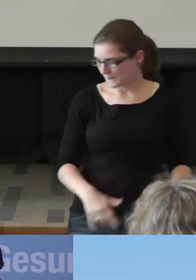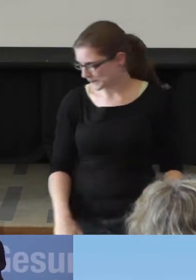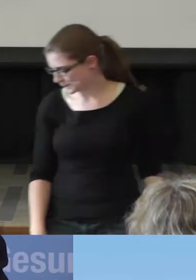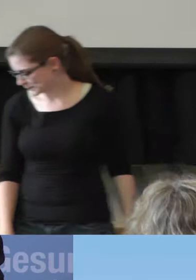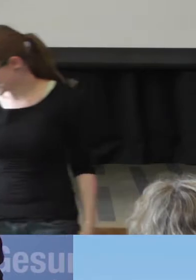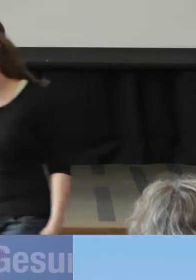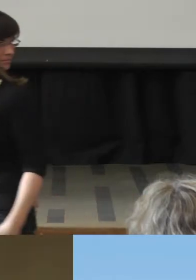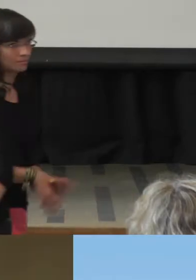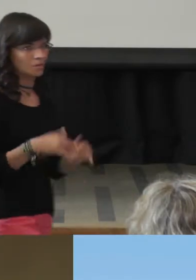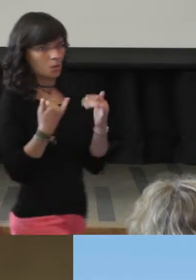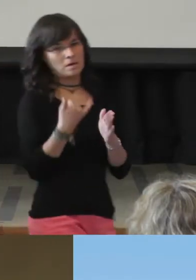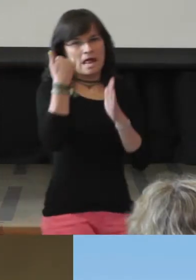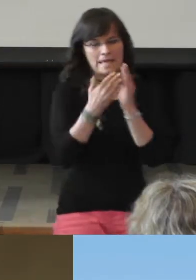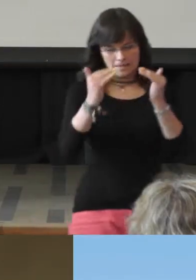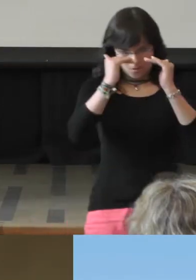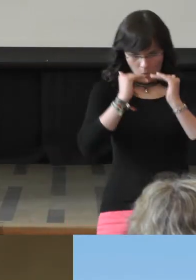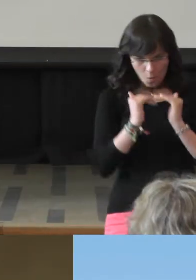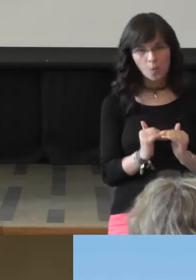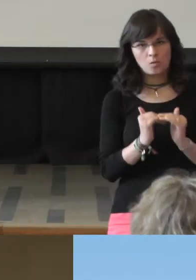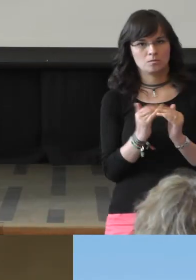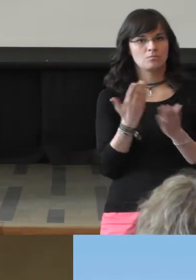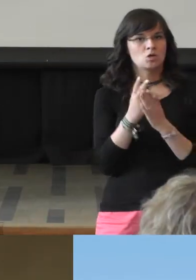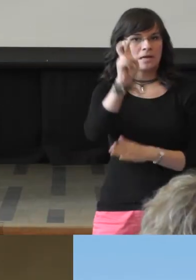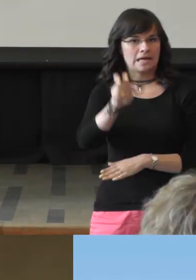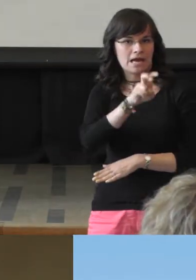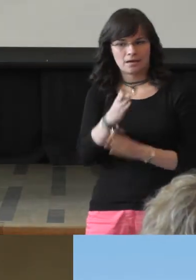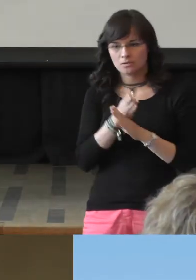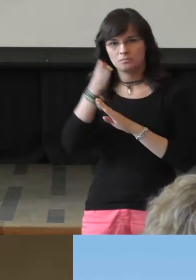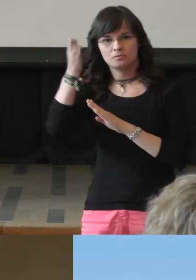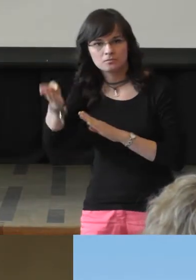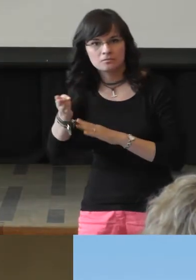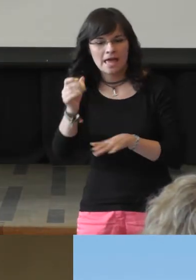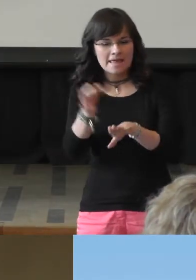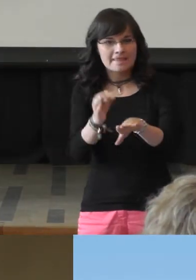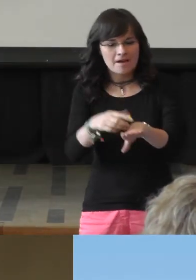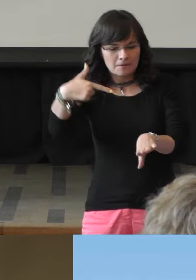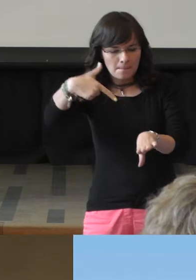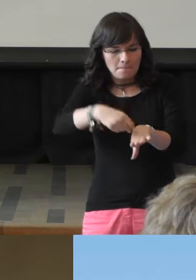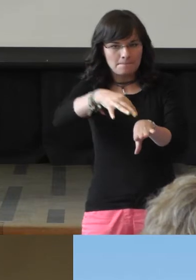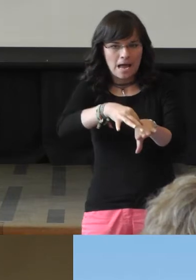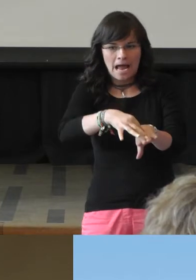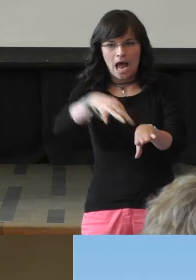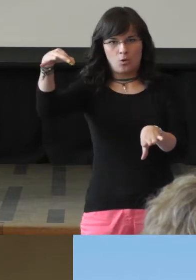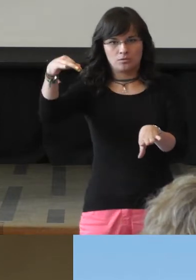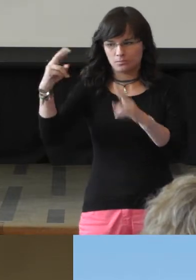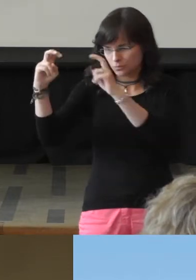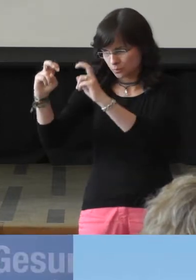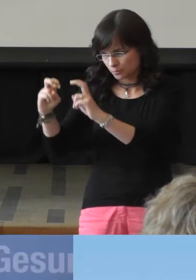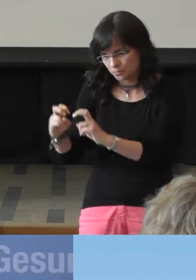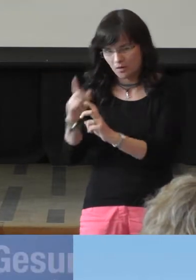hinterher die Fragen des Krankenhauses, wie zum Beispiel eine Biopsie, eine Probeentnahme, wenn man bisher noch nicht weitergekommen ist.